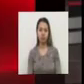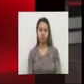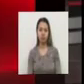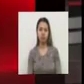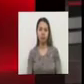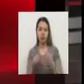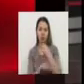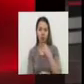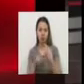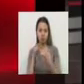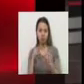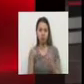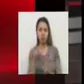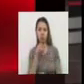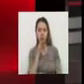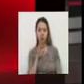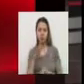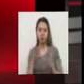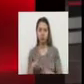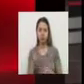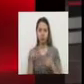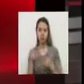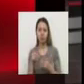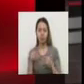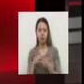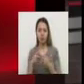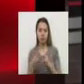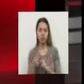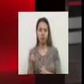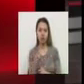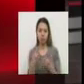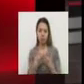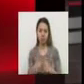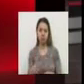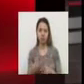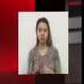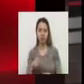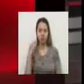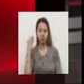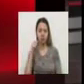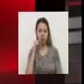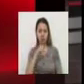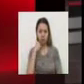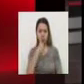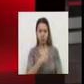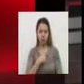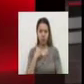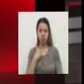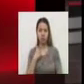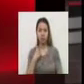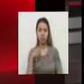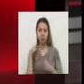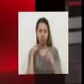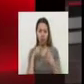Жемқорлық мәселесі бүгінде қай салада болсын өзекті проблемалардың біріне айналып отыр. Елбасының жыл сайынғы жолдауында да